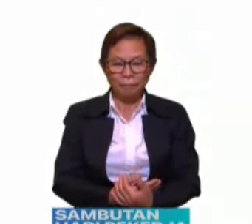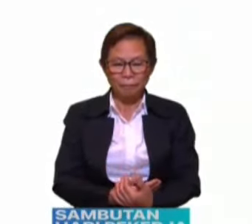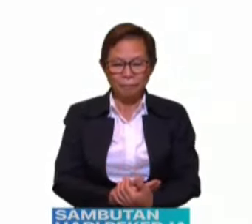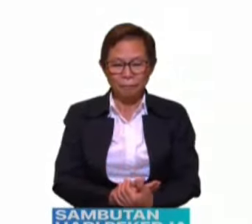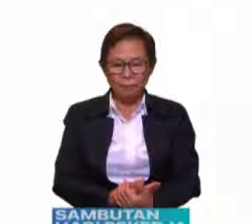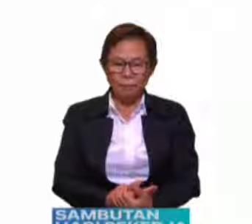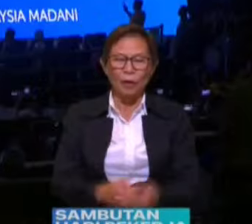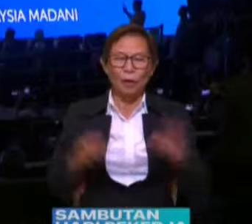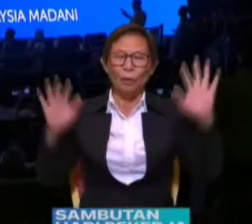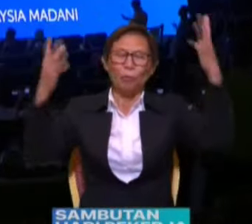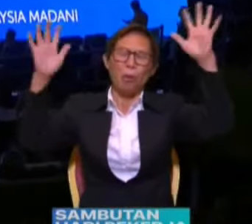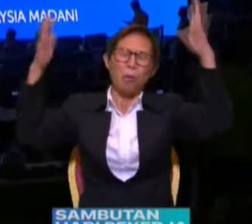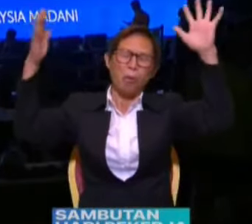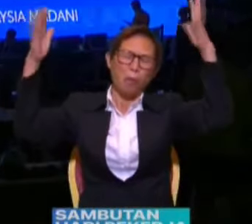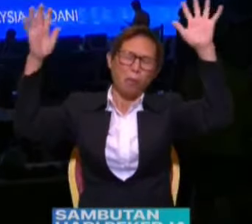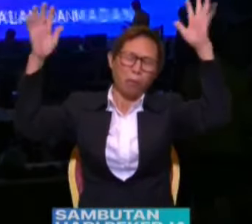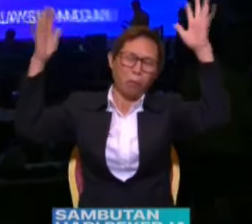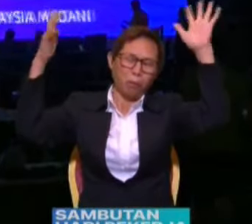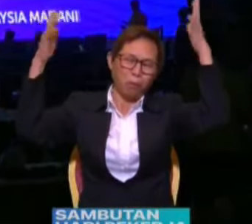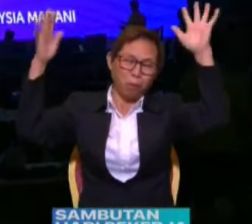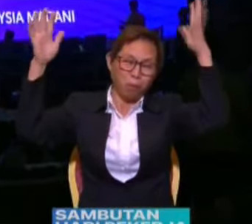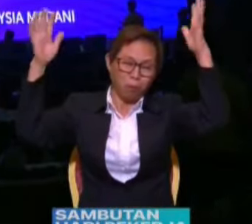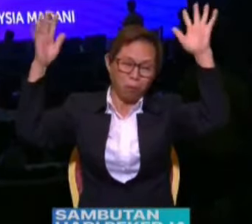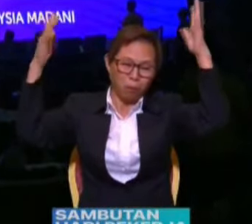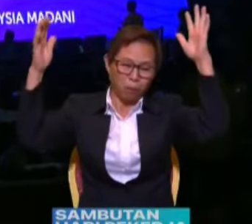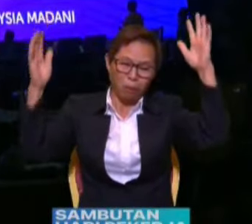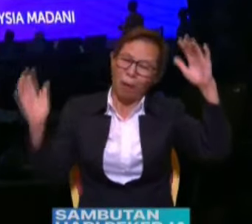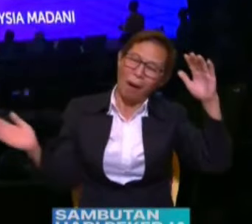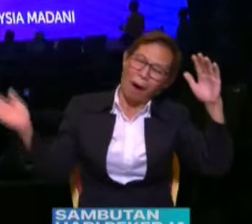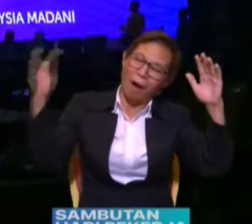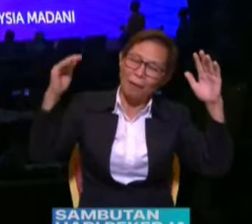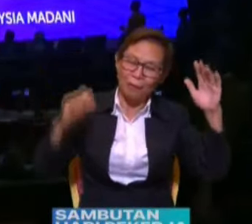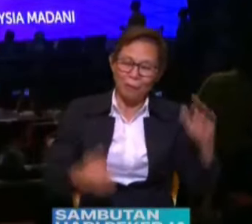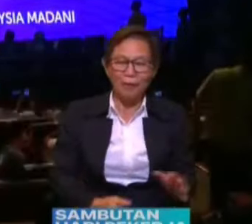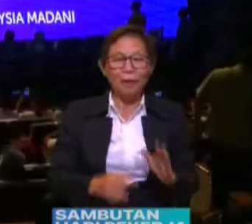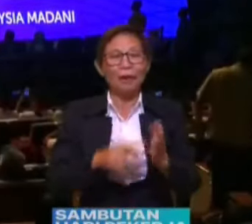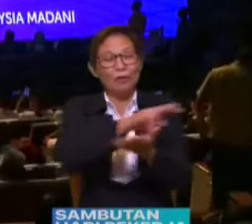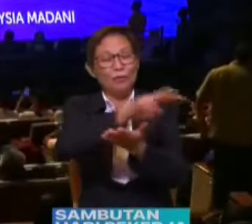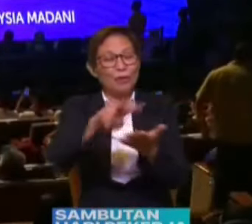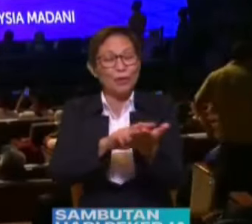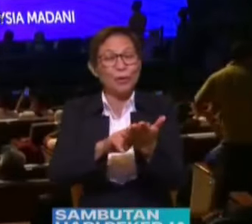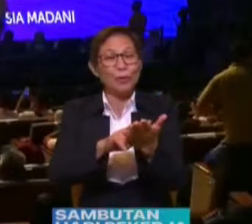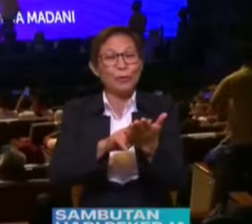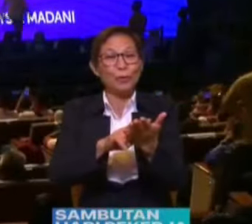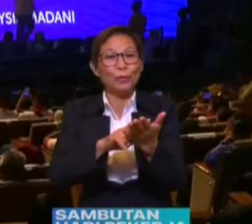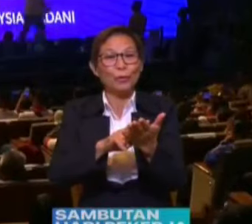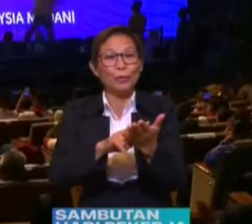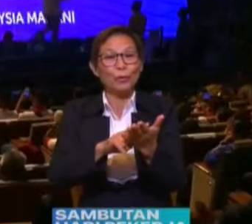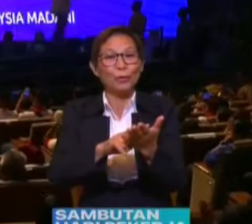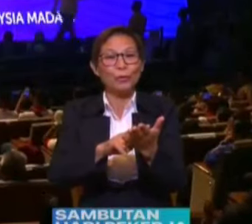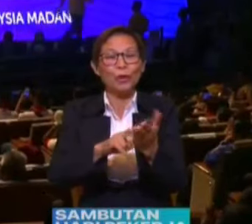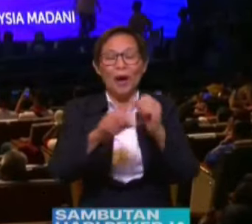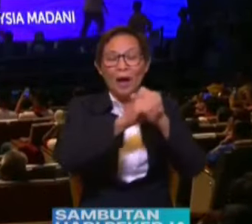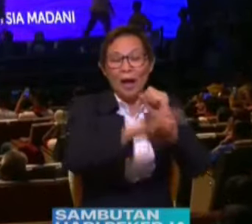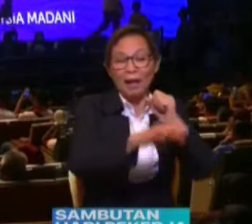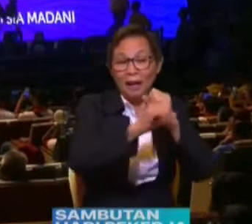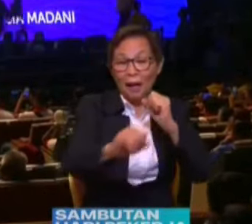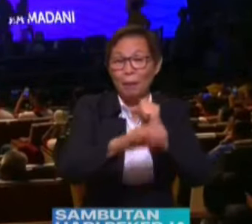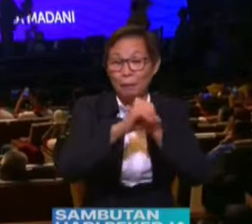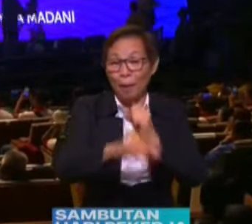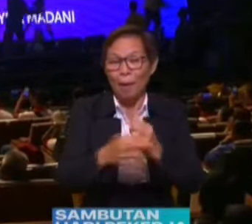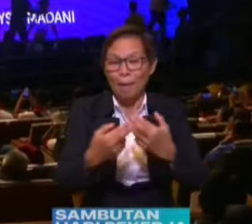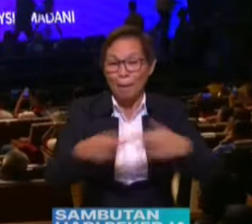Berikan satu tepukan gemuruh. Baik, itu dia tadi tayangan video sempena dengan gimmick pelancaran sambutan